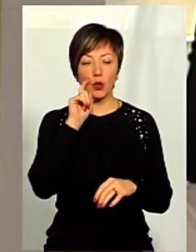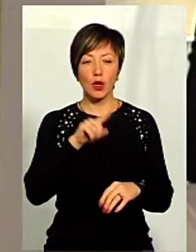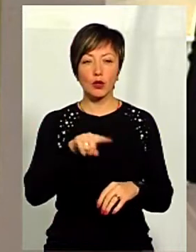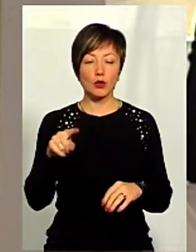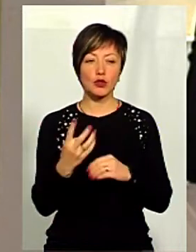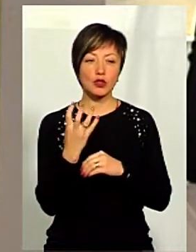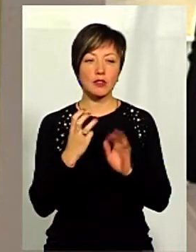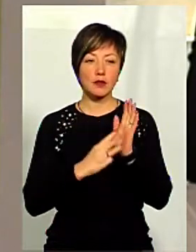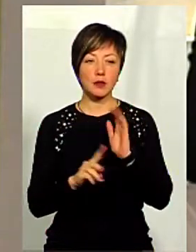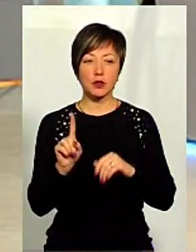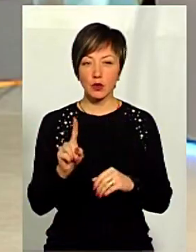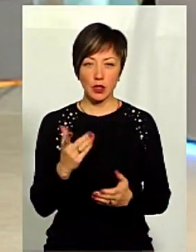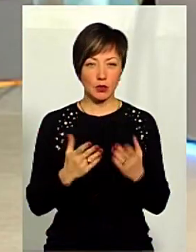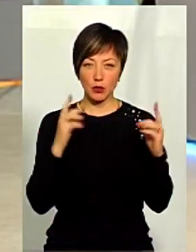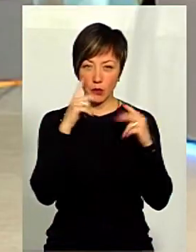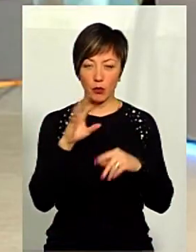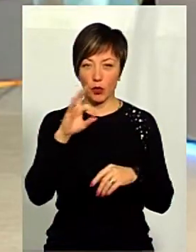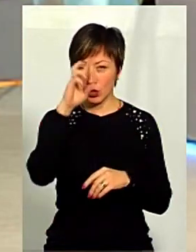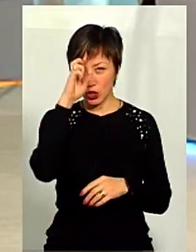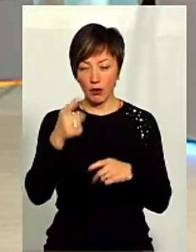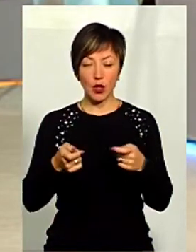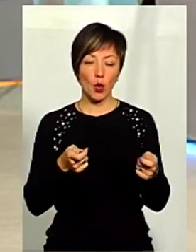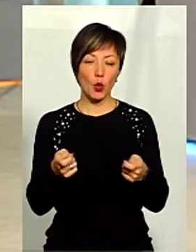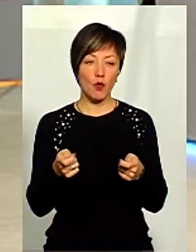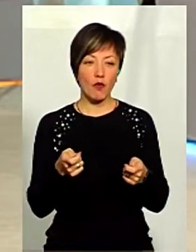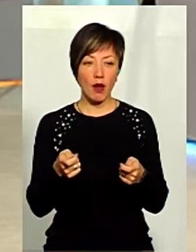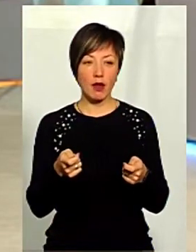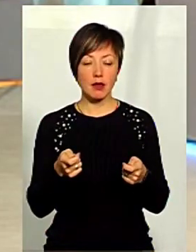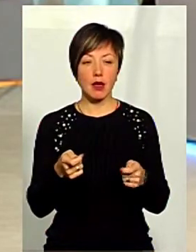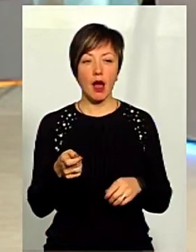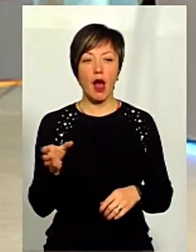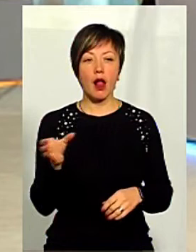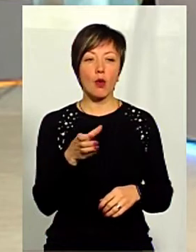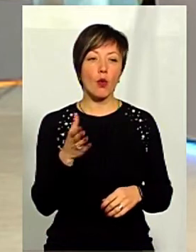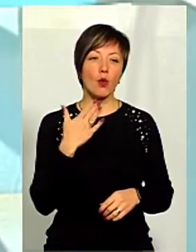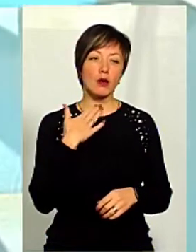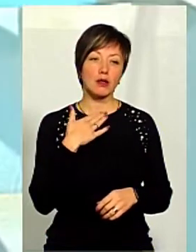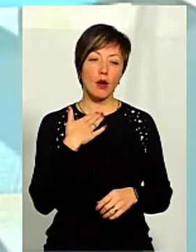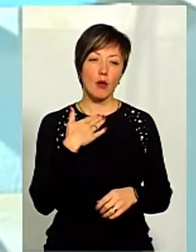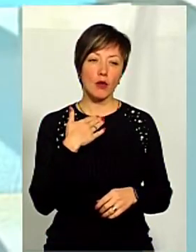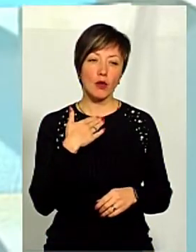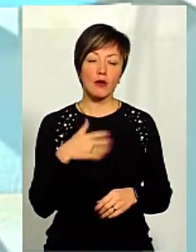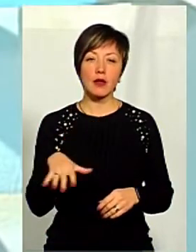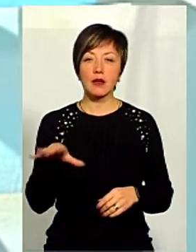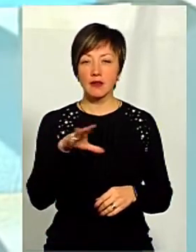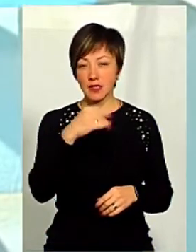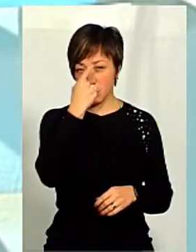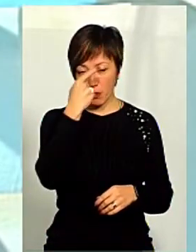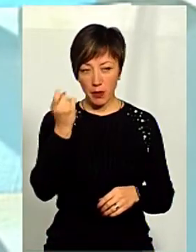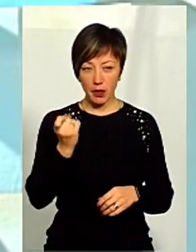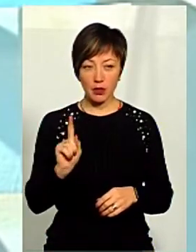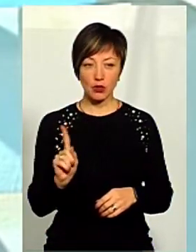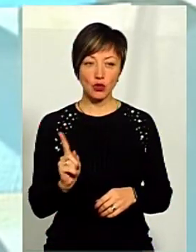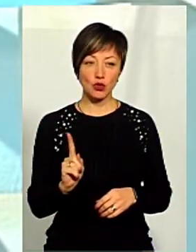номер 481, якщо не помиляюсь, про державне регулювання алкогольних напоїв. І всі попереджені,